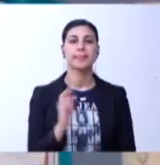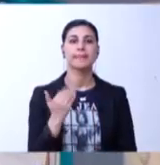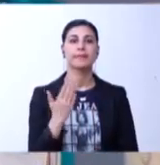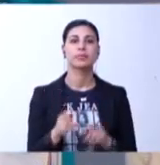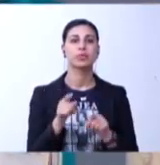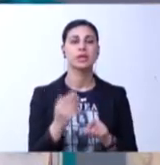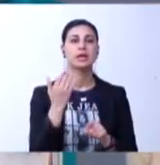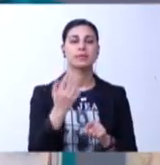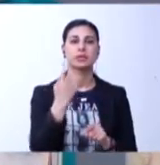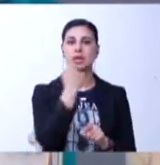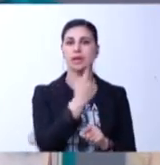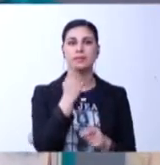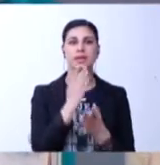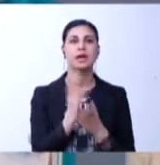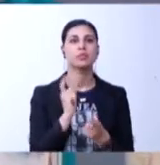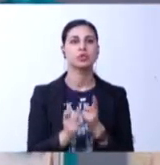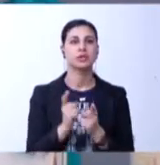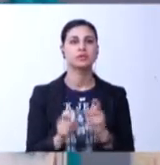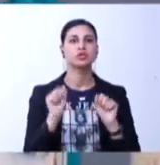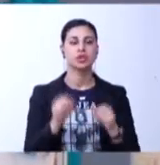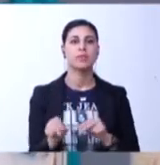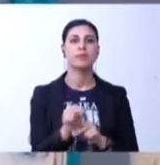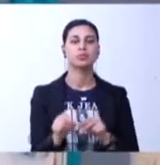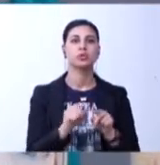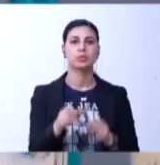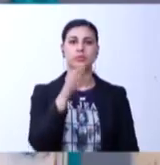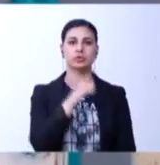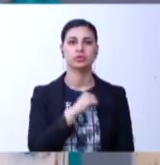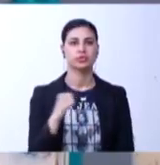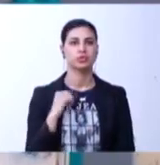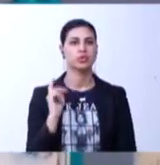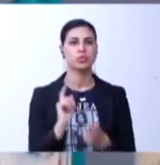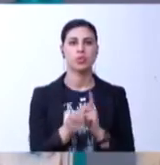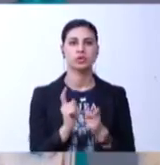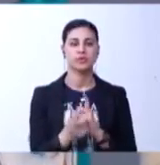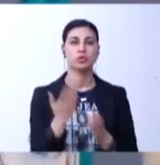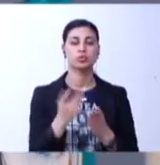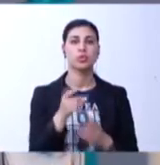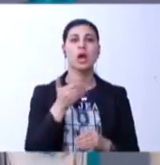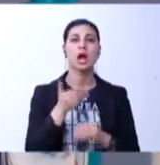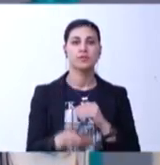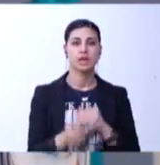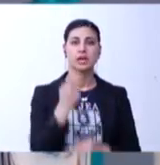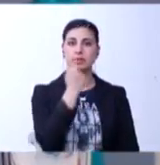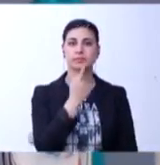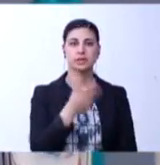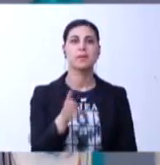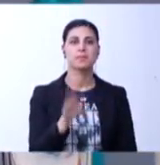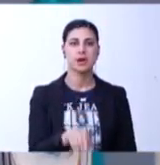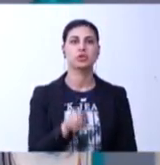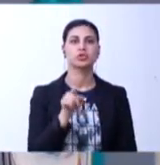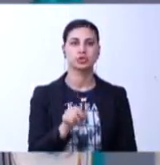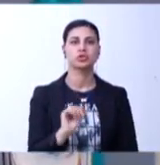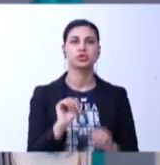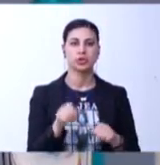იქ რამოდენიმე კბილი არის მოსაცვლელი, შეიძლება მკურნალობის პროცესში თვითონ მოიცვალოს პაციენტმა, ხოლო თუ აგვიანებს მოცვლას, მაგრამ მაშინ მაგ